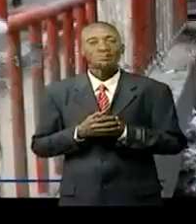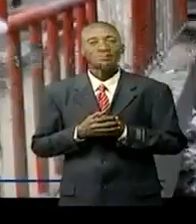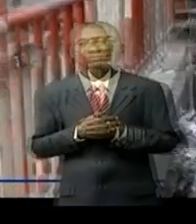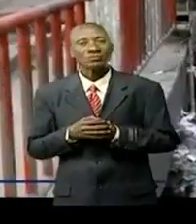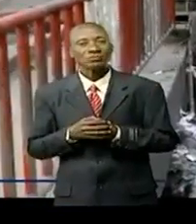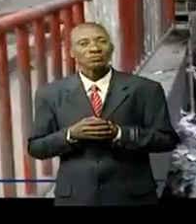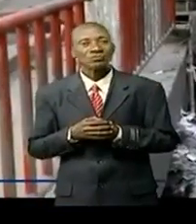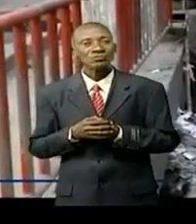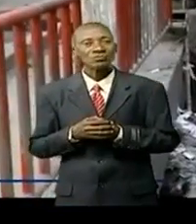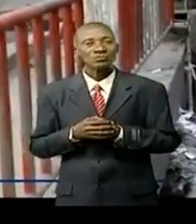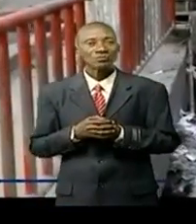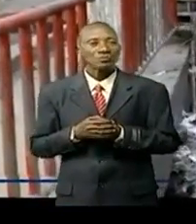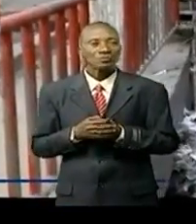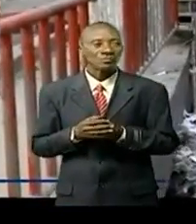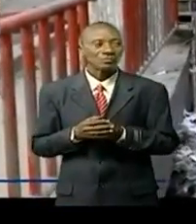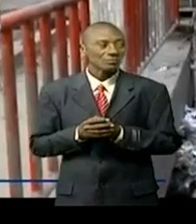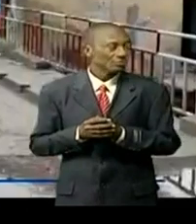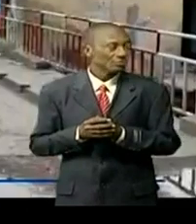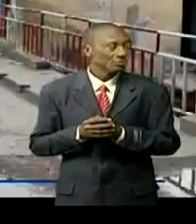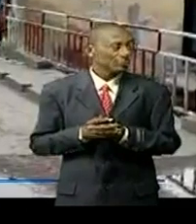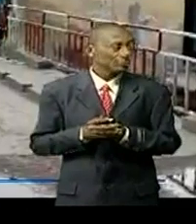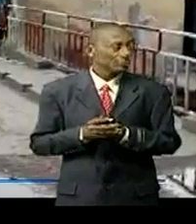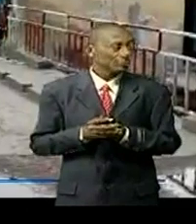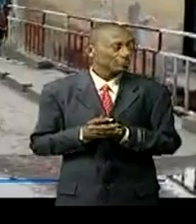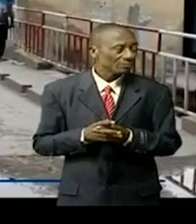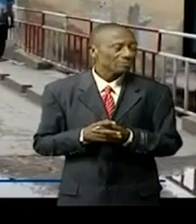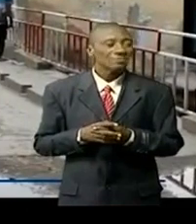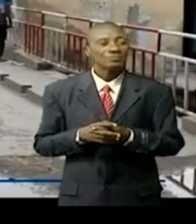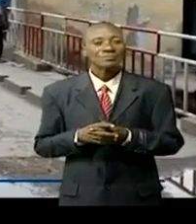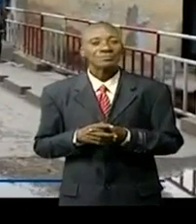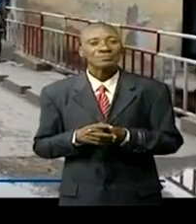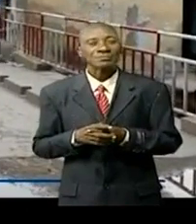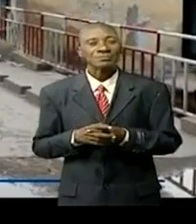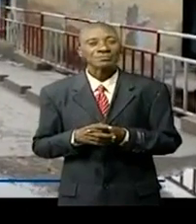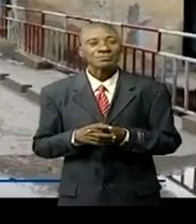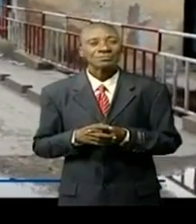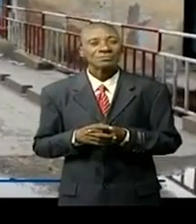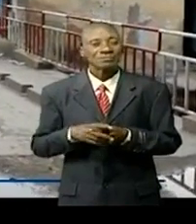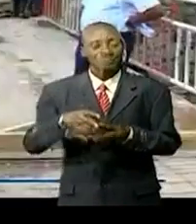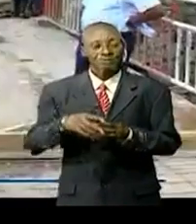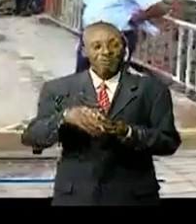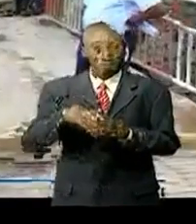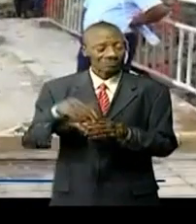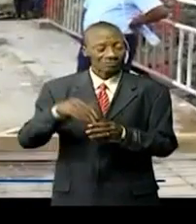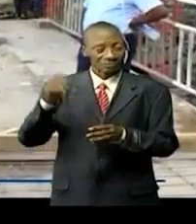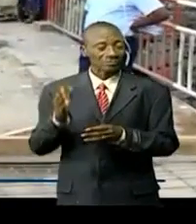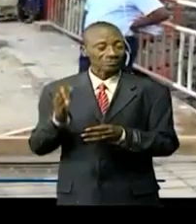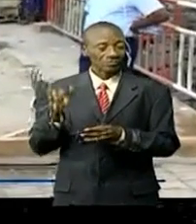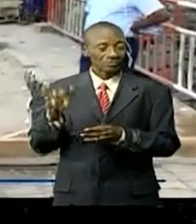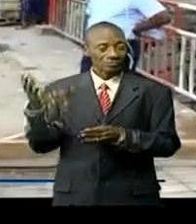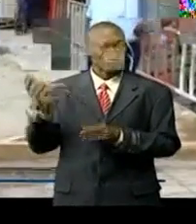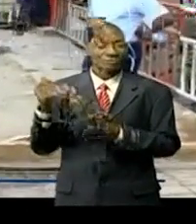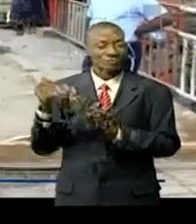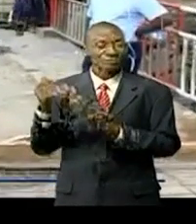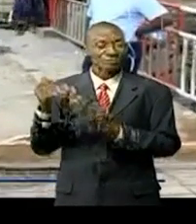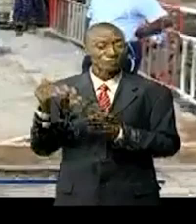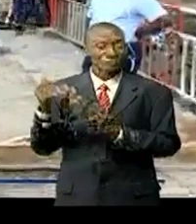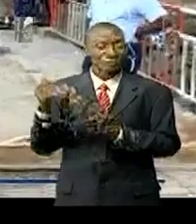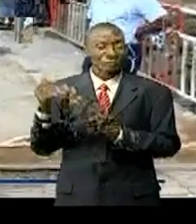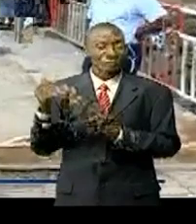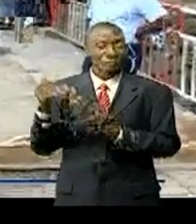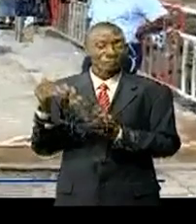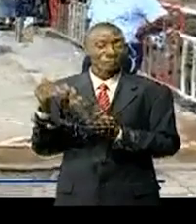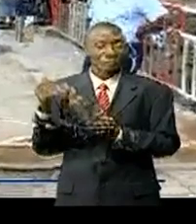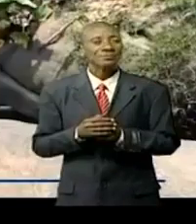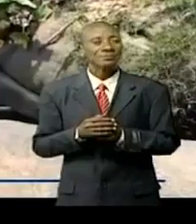Une de fierté infrastructurelle de la population matadienne en général est celle de la commune de Mvouzi en particulier. Les célèbres ponts Kodongwadi, juste